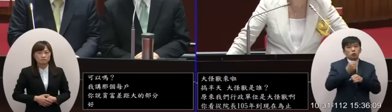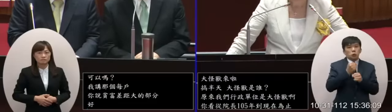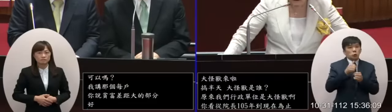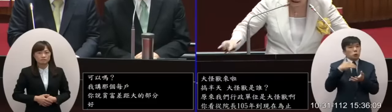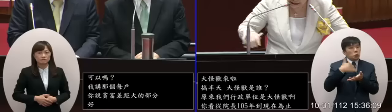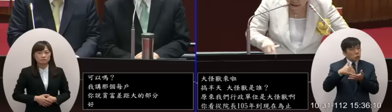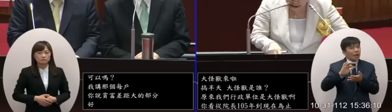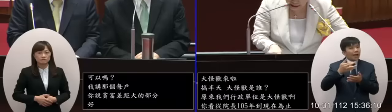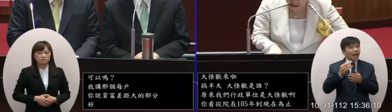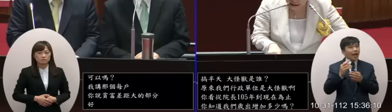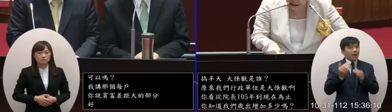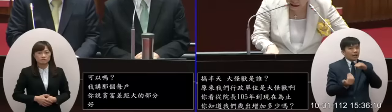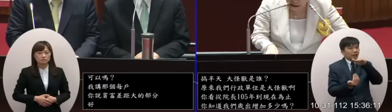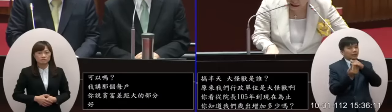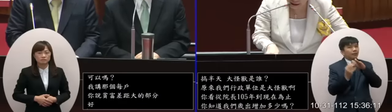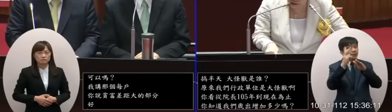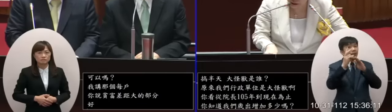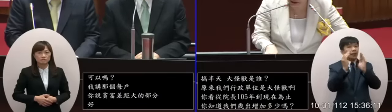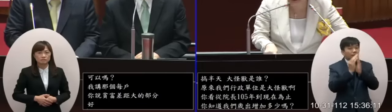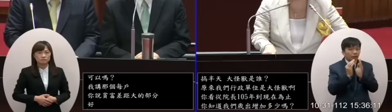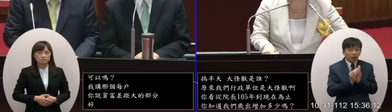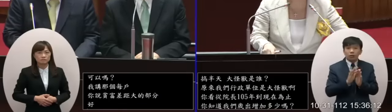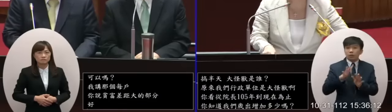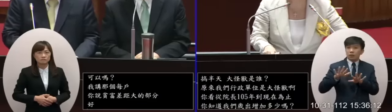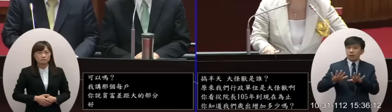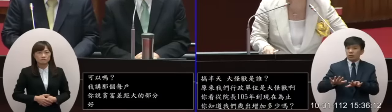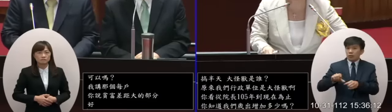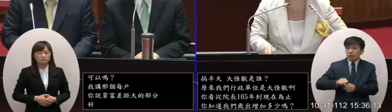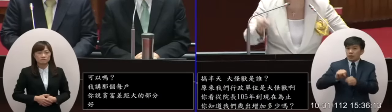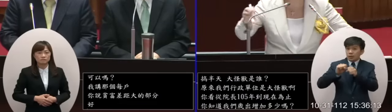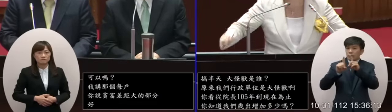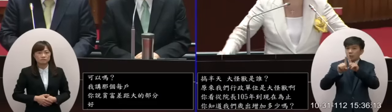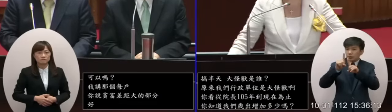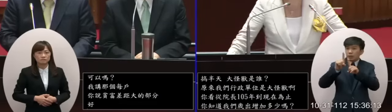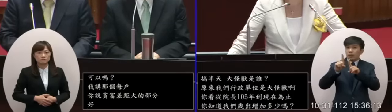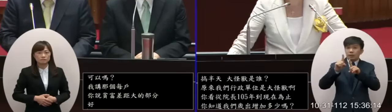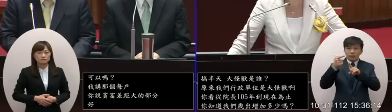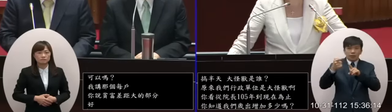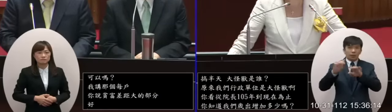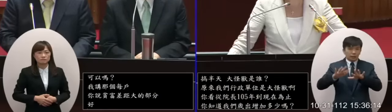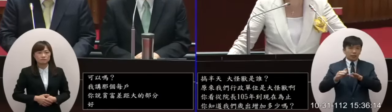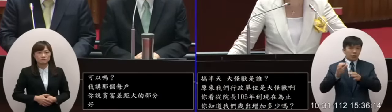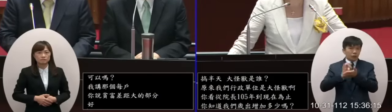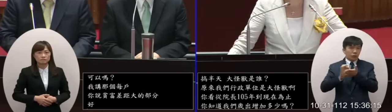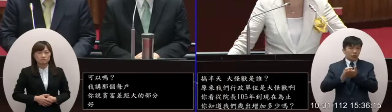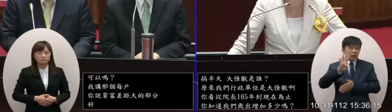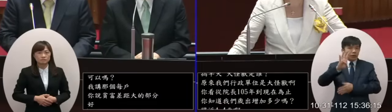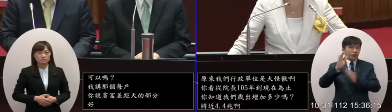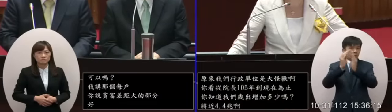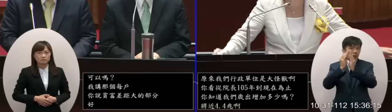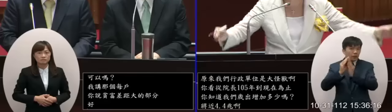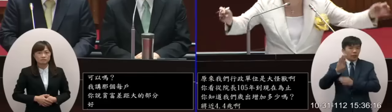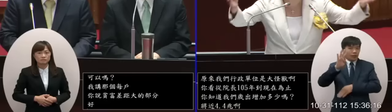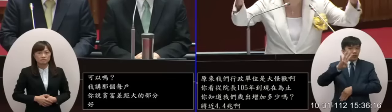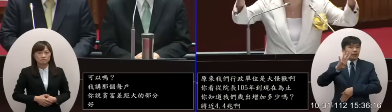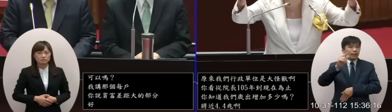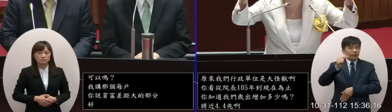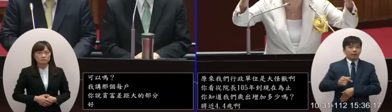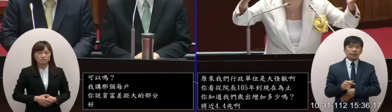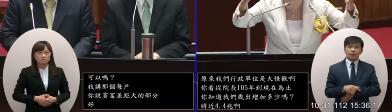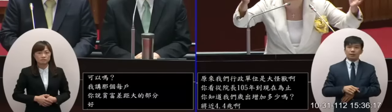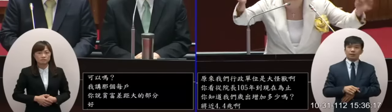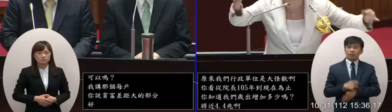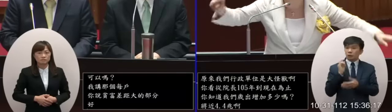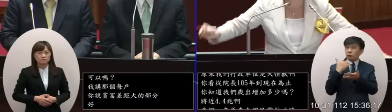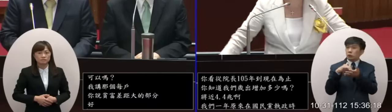2兆。你现在增加的规模将近4.4兆啊， 你如果算起来的话，是你的将